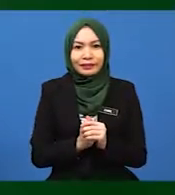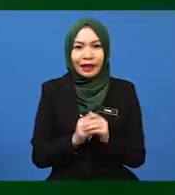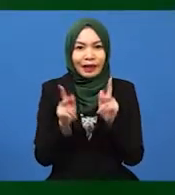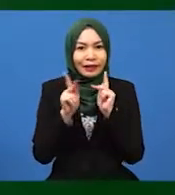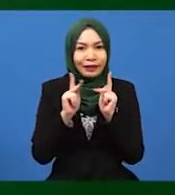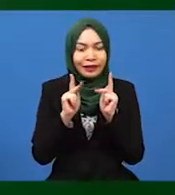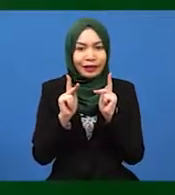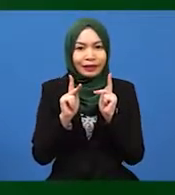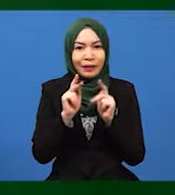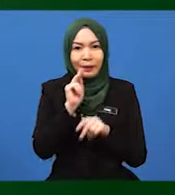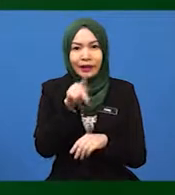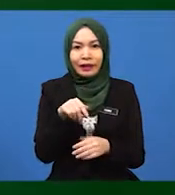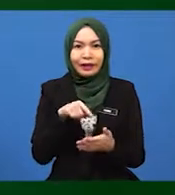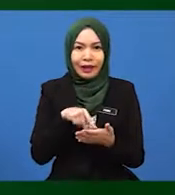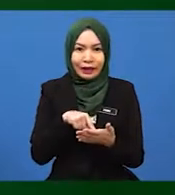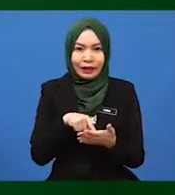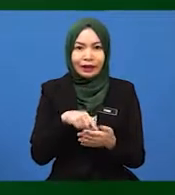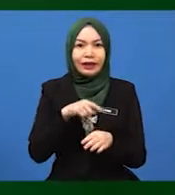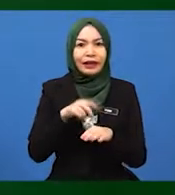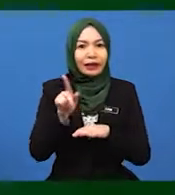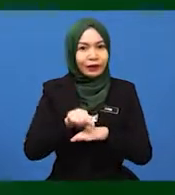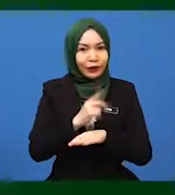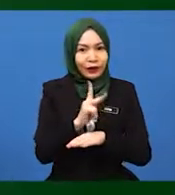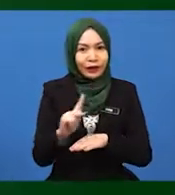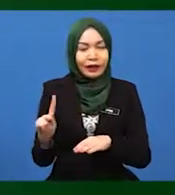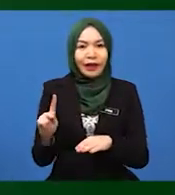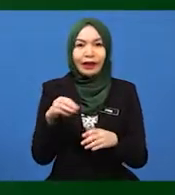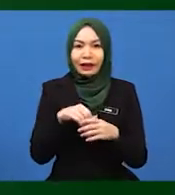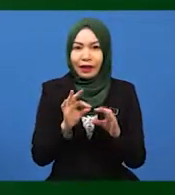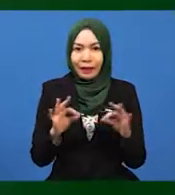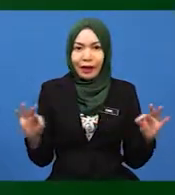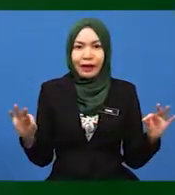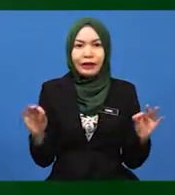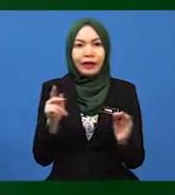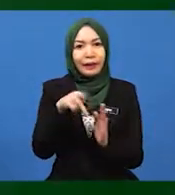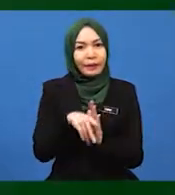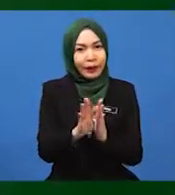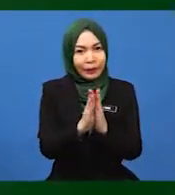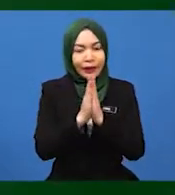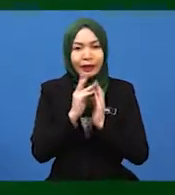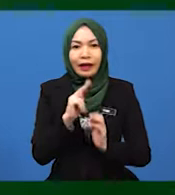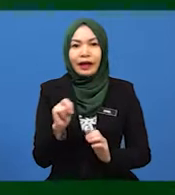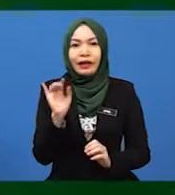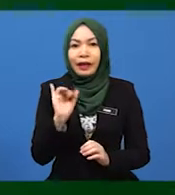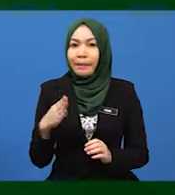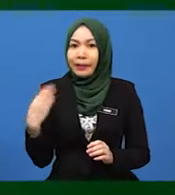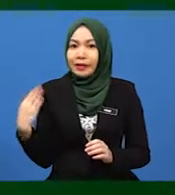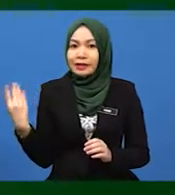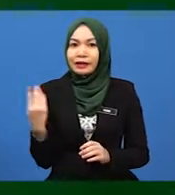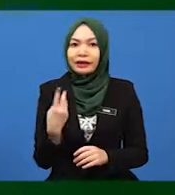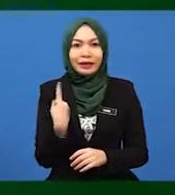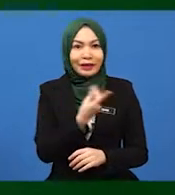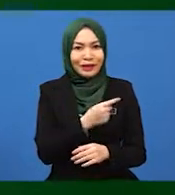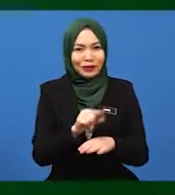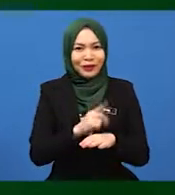Kata perintah ini digunakan dalam ayat permintaan yang biasa kita dengar apabila kita hendak